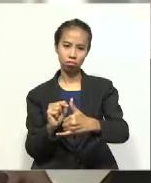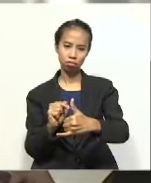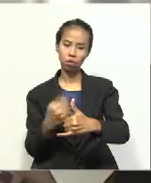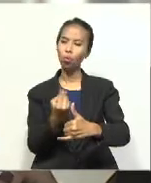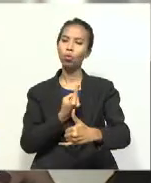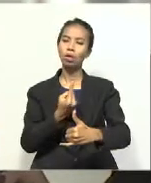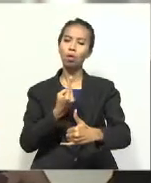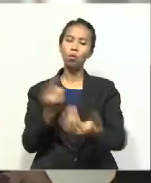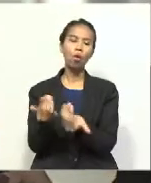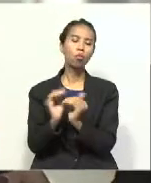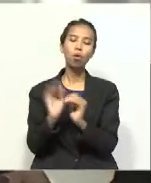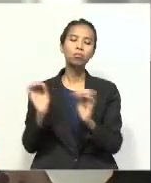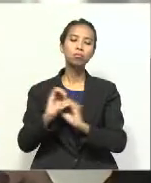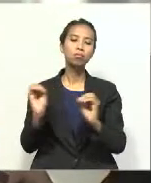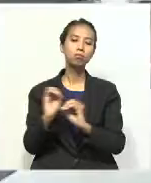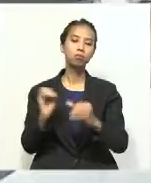เดียว